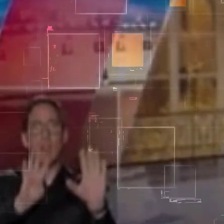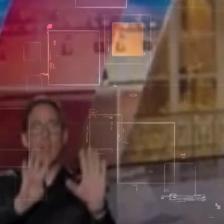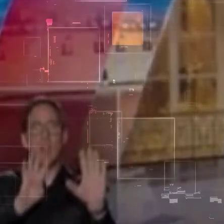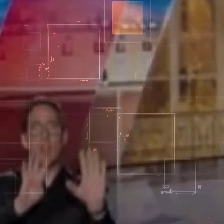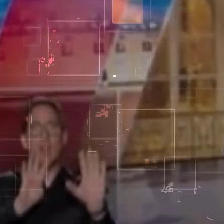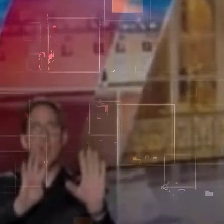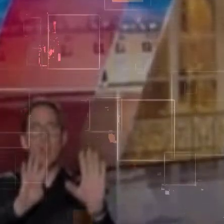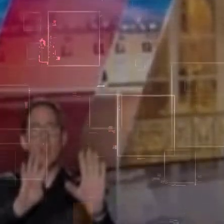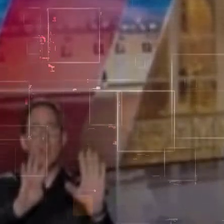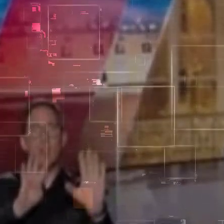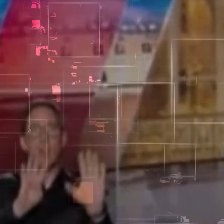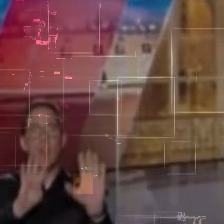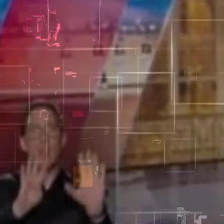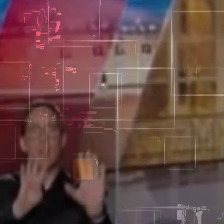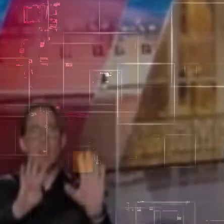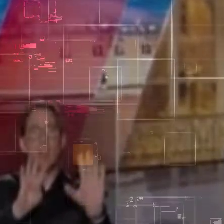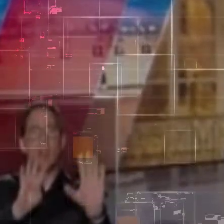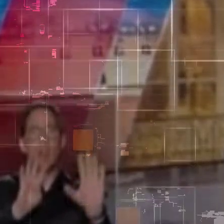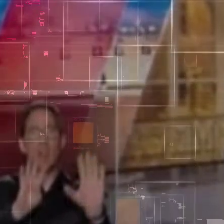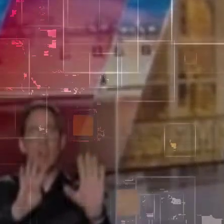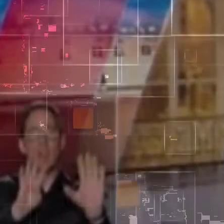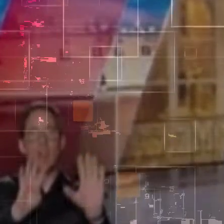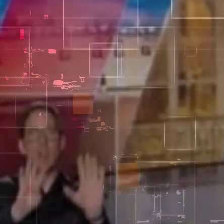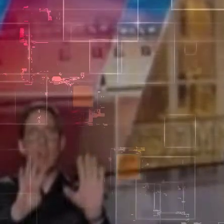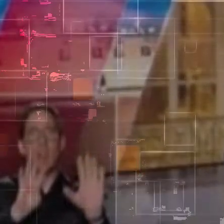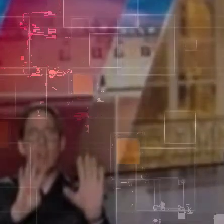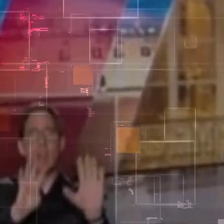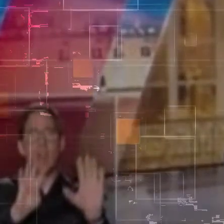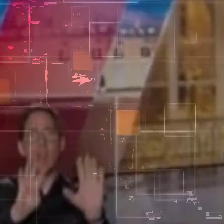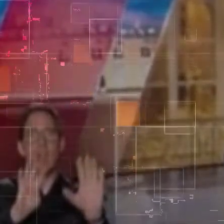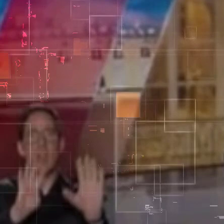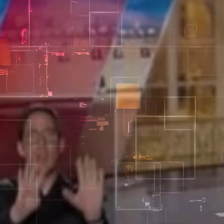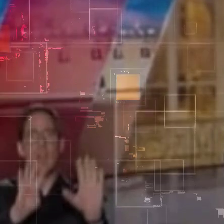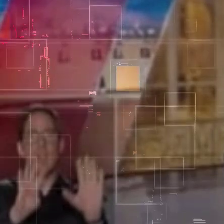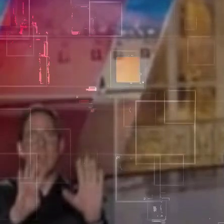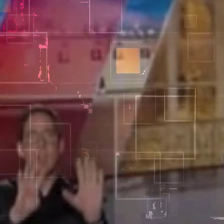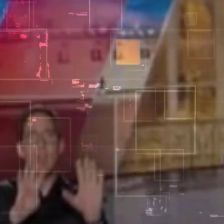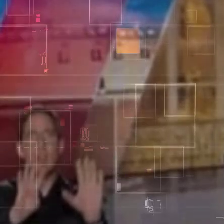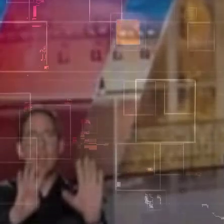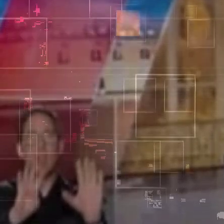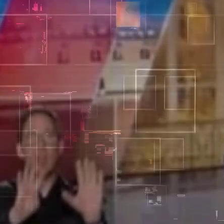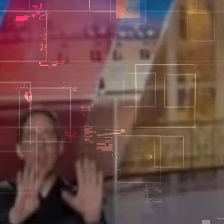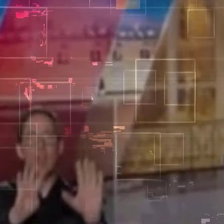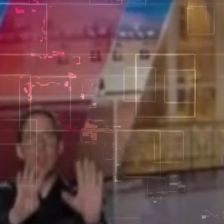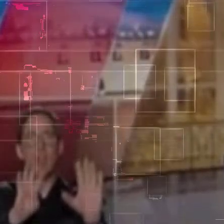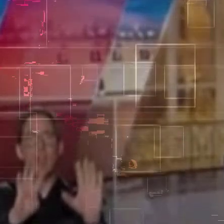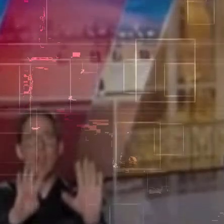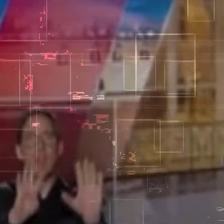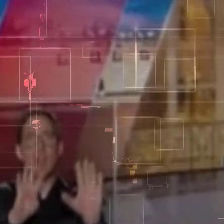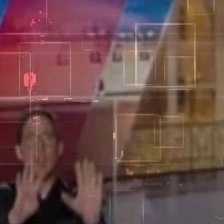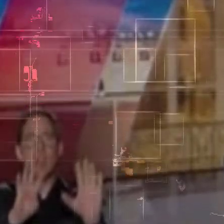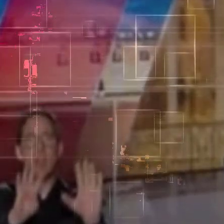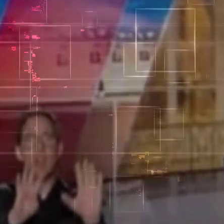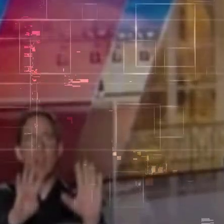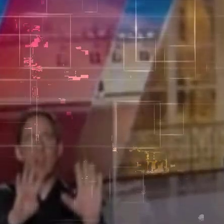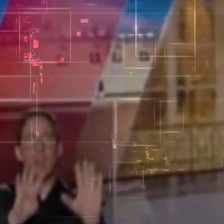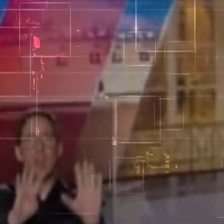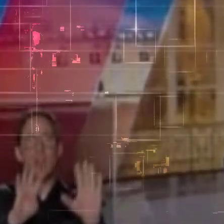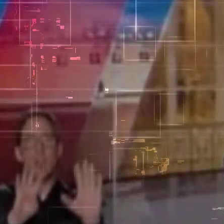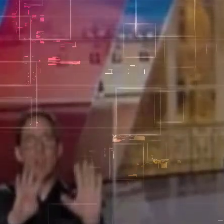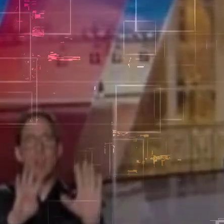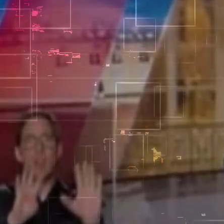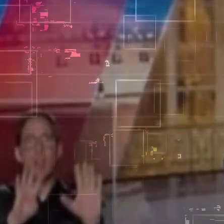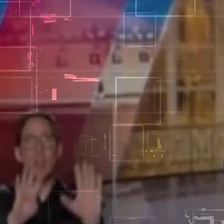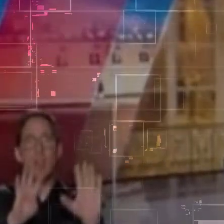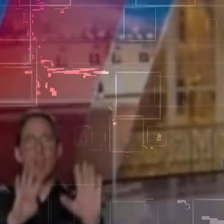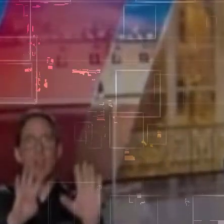beaucoup amusé les internautes, qui s'en sont donnés à cœur joie sur Twitter. Certains ont d'ailleurs adressé une pensée humoristique aux deux